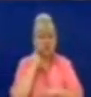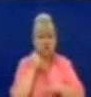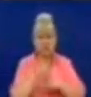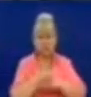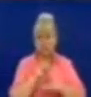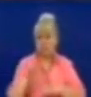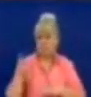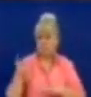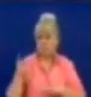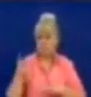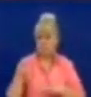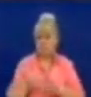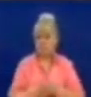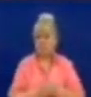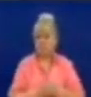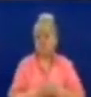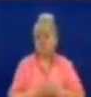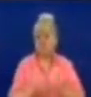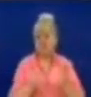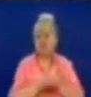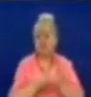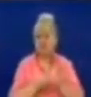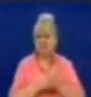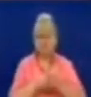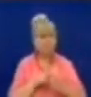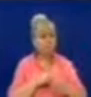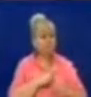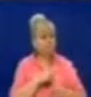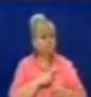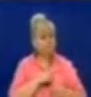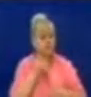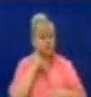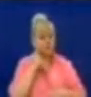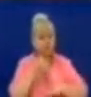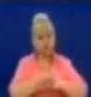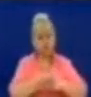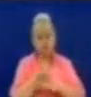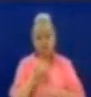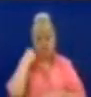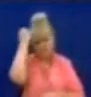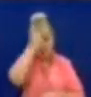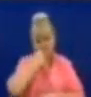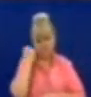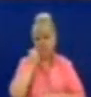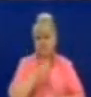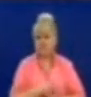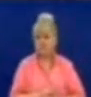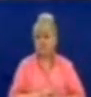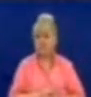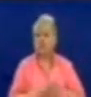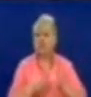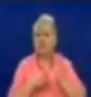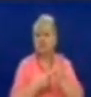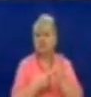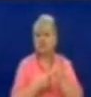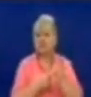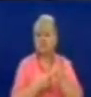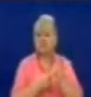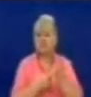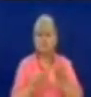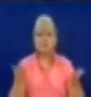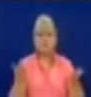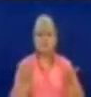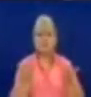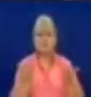tjetër, diçka që do duhet të ishte e pritshme nga Banka Qendrore e Kosovës është që të na tregoj se